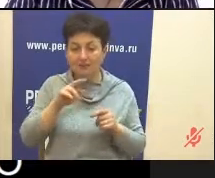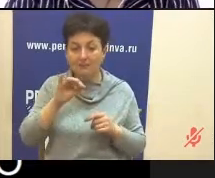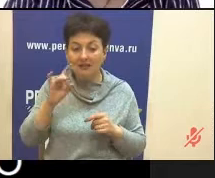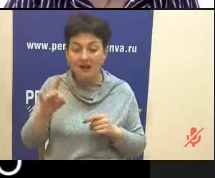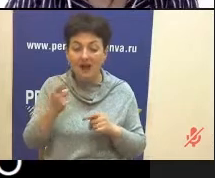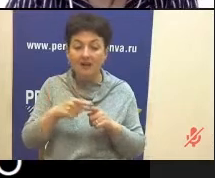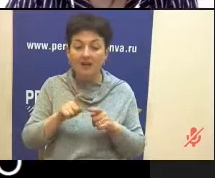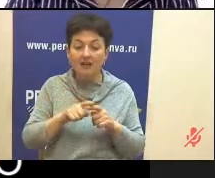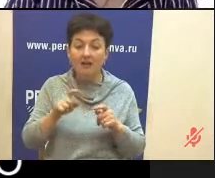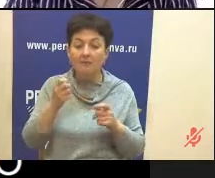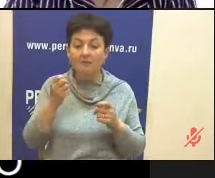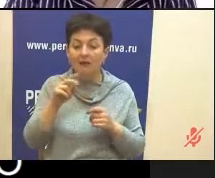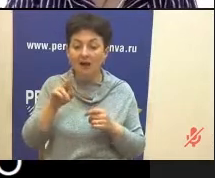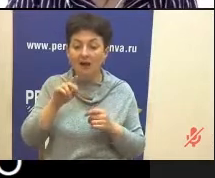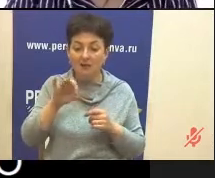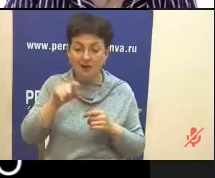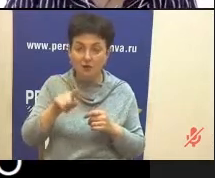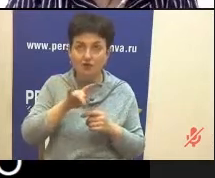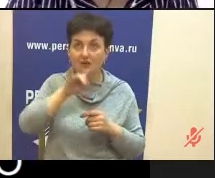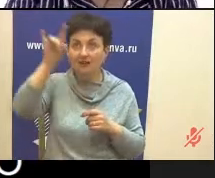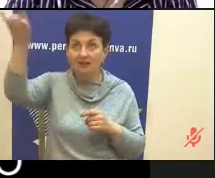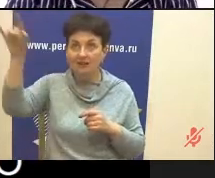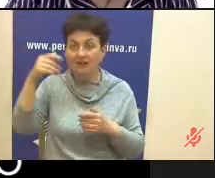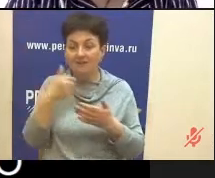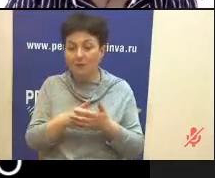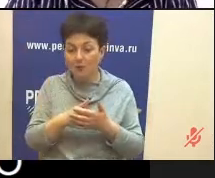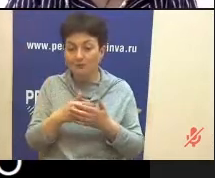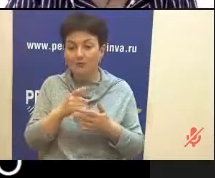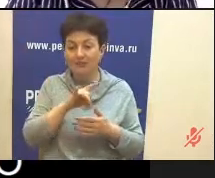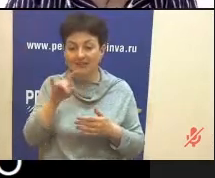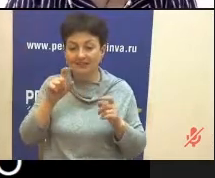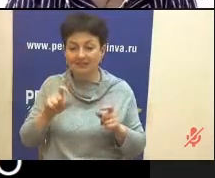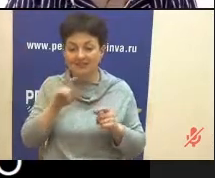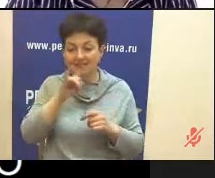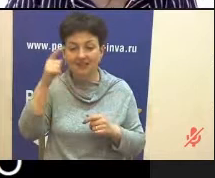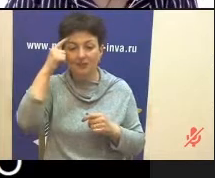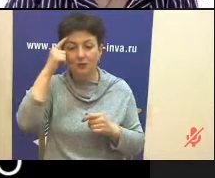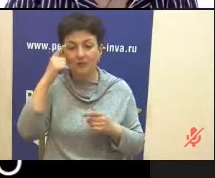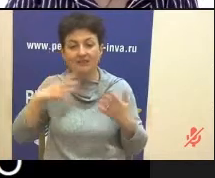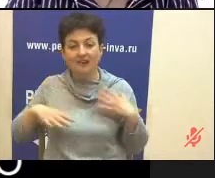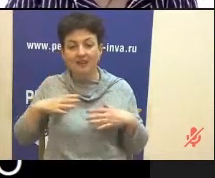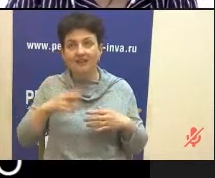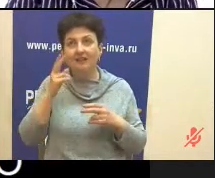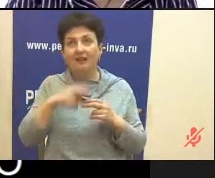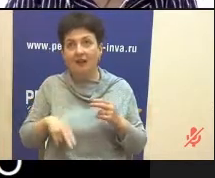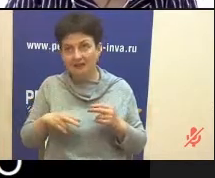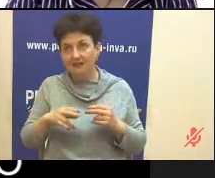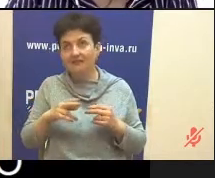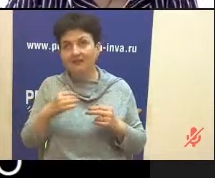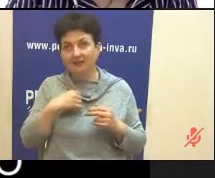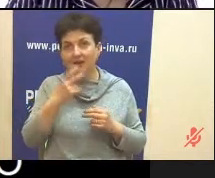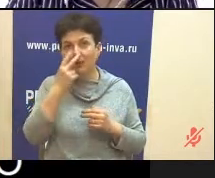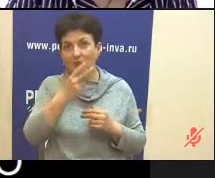жизнь. Пиар – это про то, чтобы сидеть в самолете, летя в отпуск, и радостно думать,